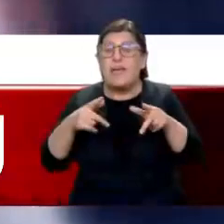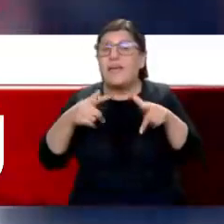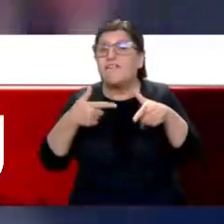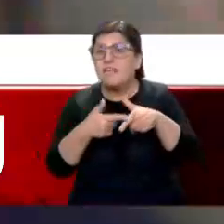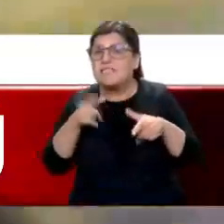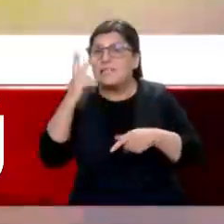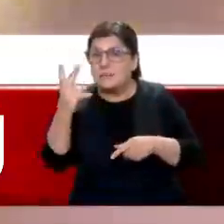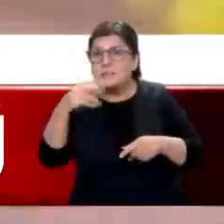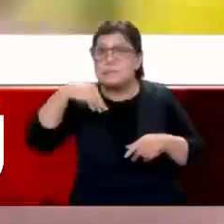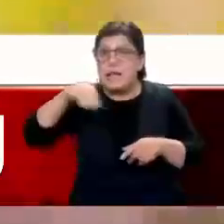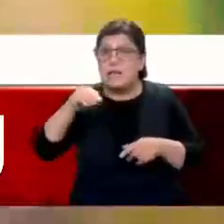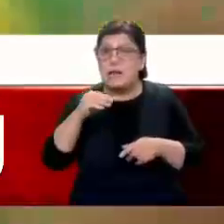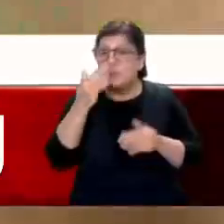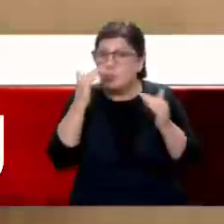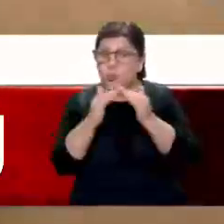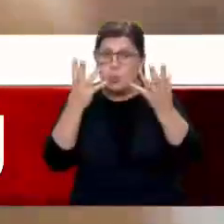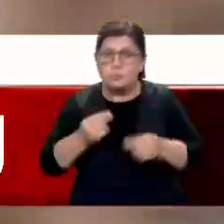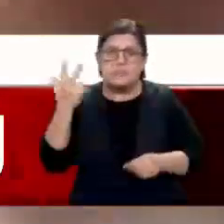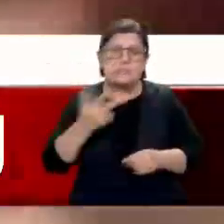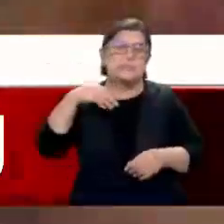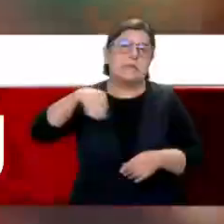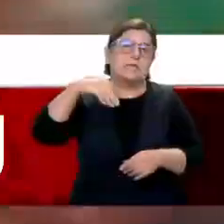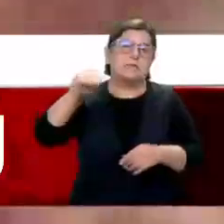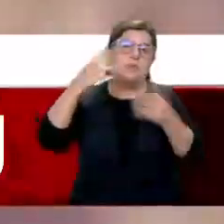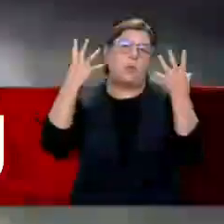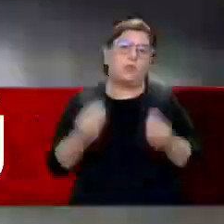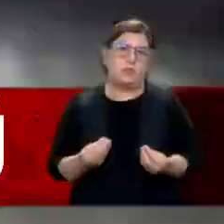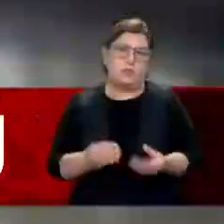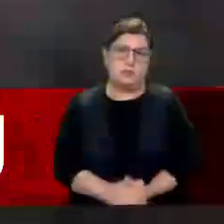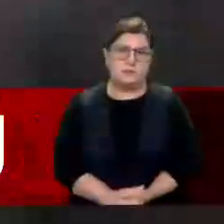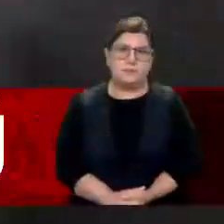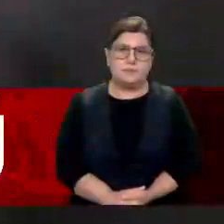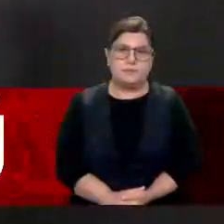kararla satışı mümkün olabiliyorsa hızlı satış hayata geçirilecek.